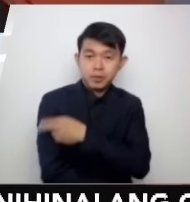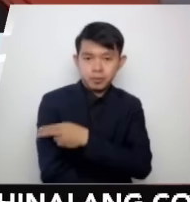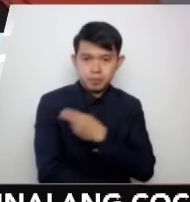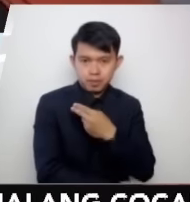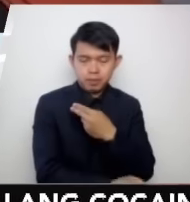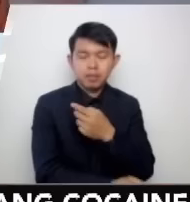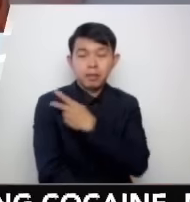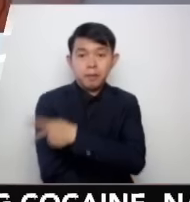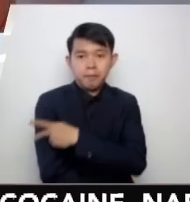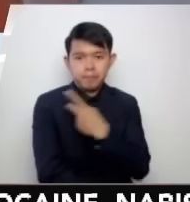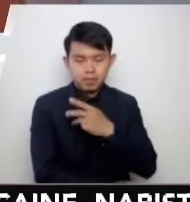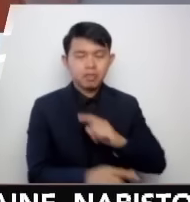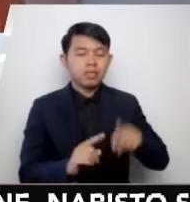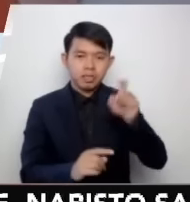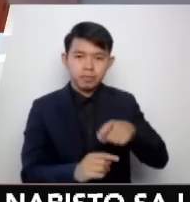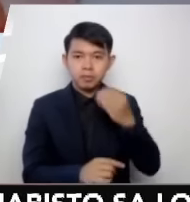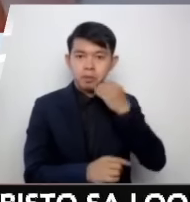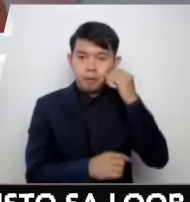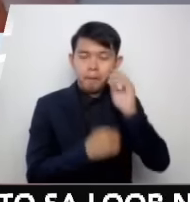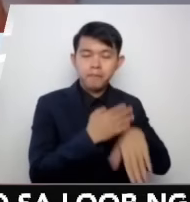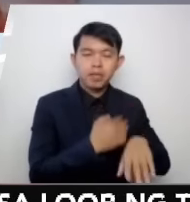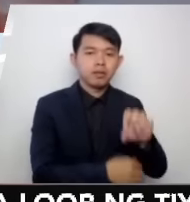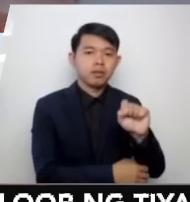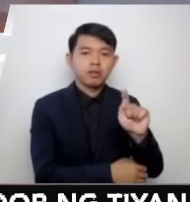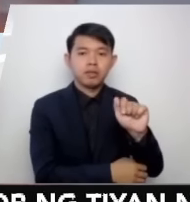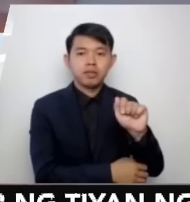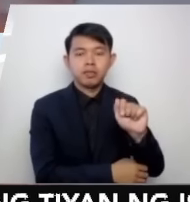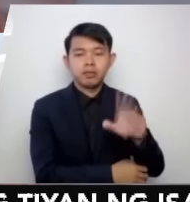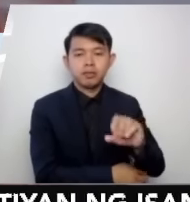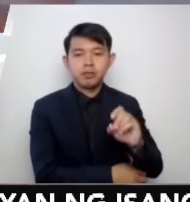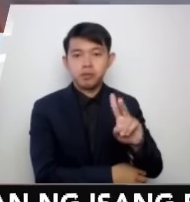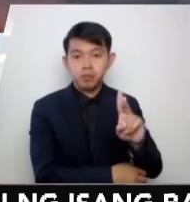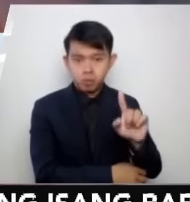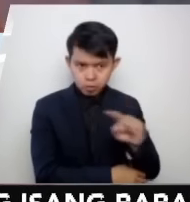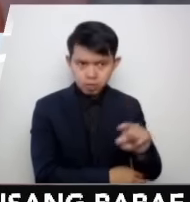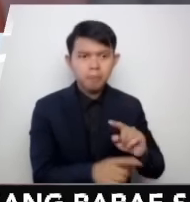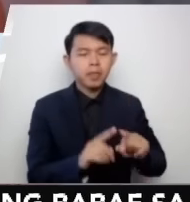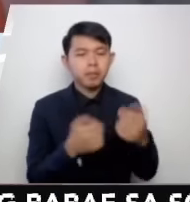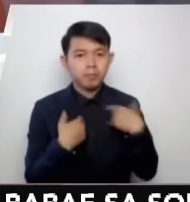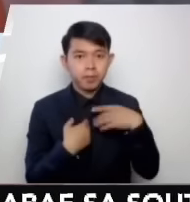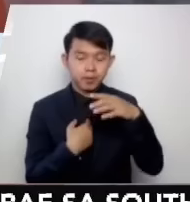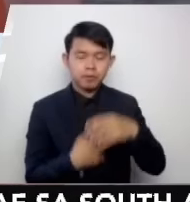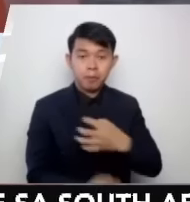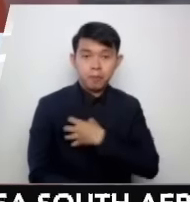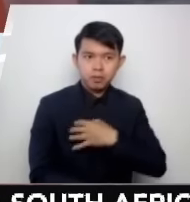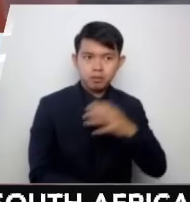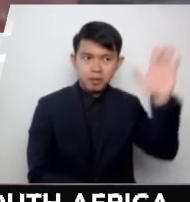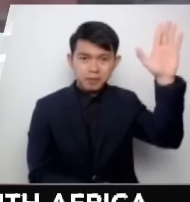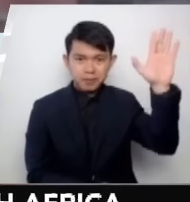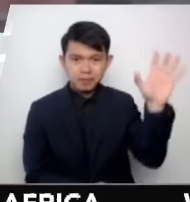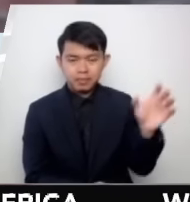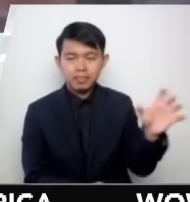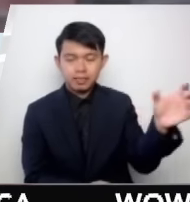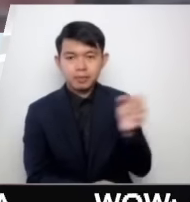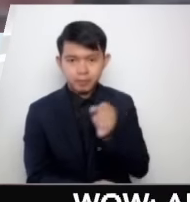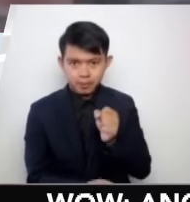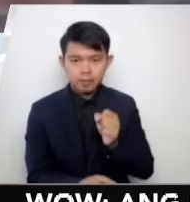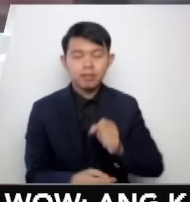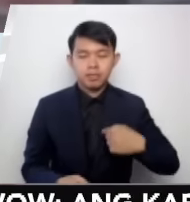Barangay Santa Cruz. Nandun na po kami sa Maysin, pinara po kami ng police. Kaya po huminto po kami, tapos nagano po kami